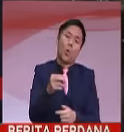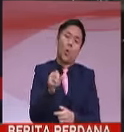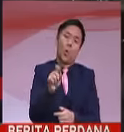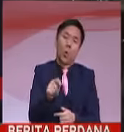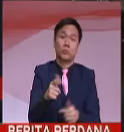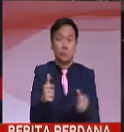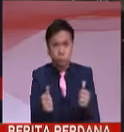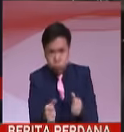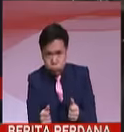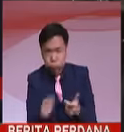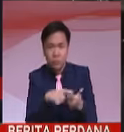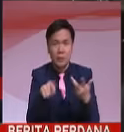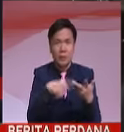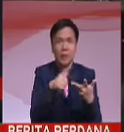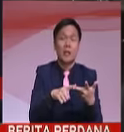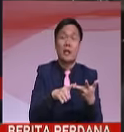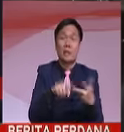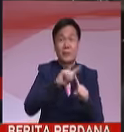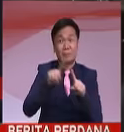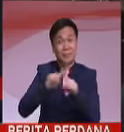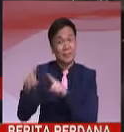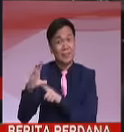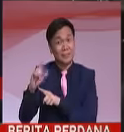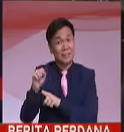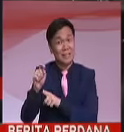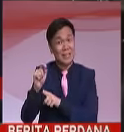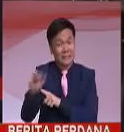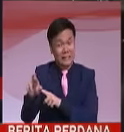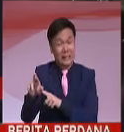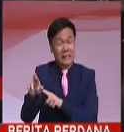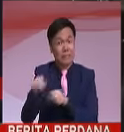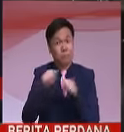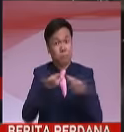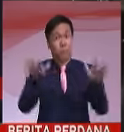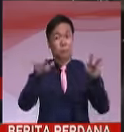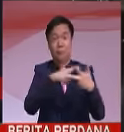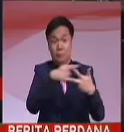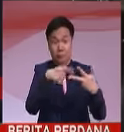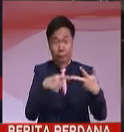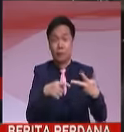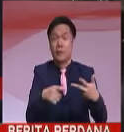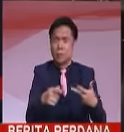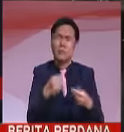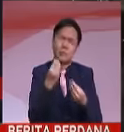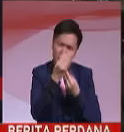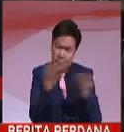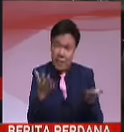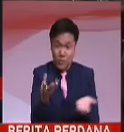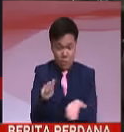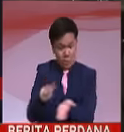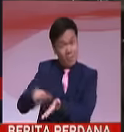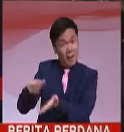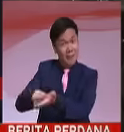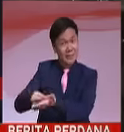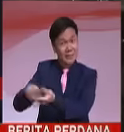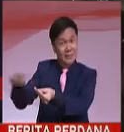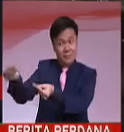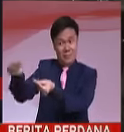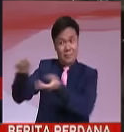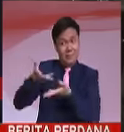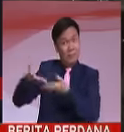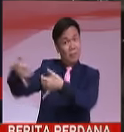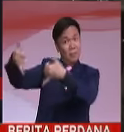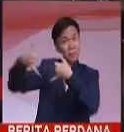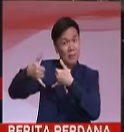pada kastil Spade tolong jenazah untuk memberitahu kepada Adli gitu Ini uang kemenangan keep yang yang